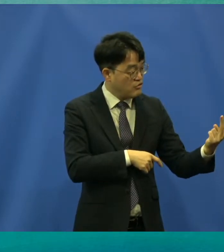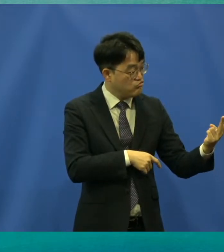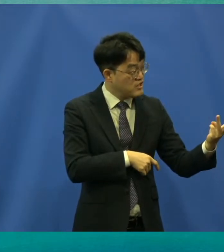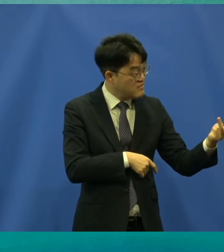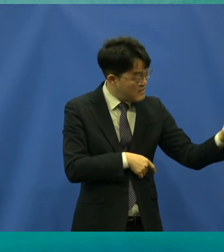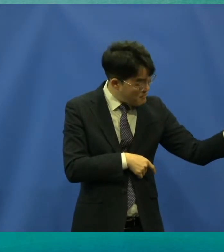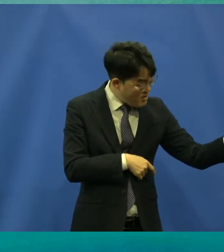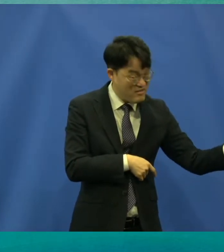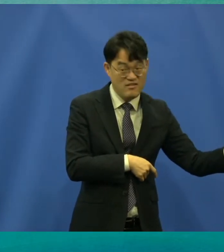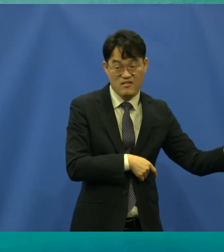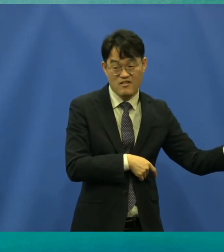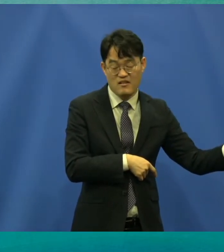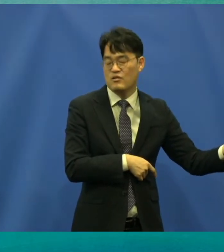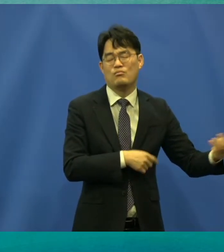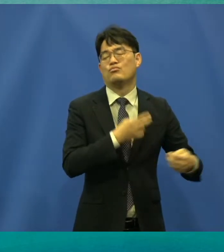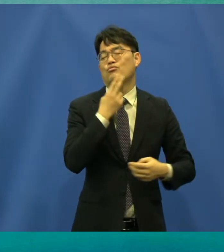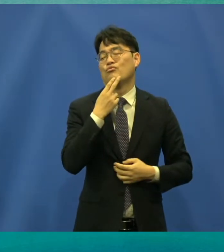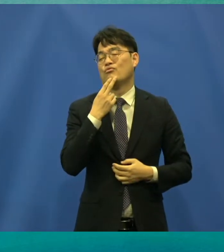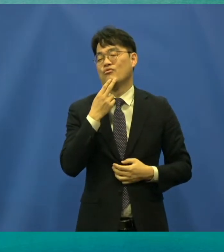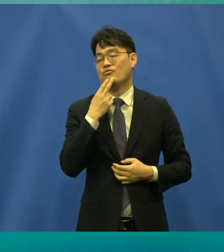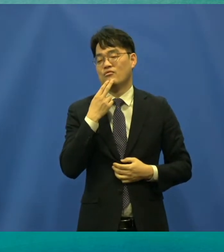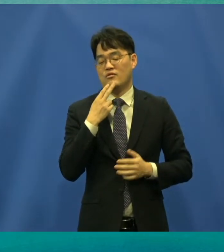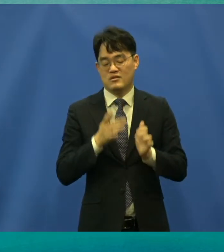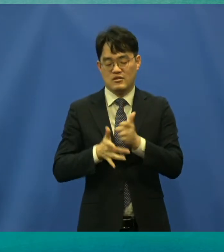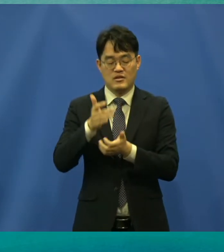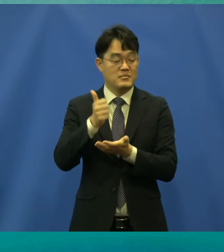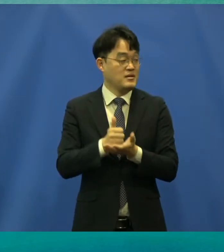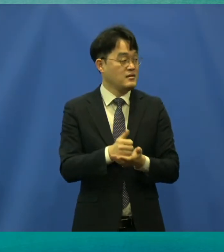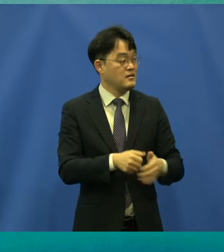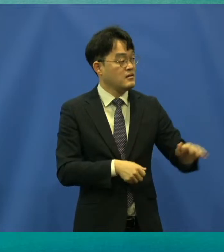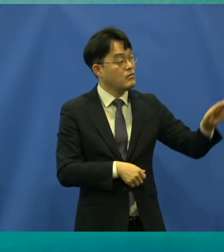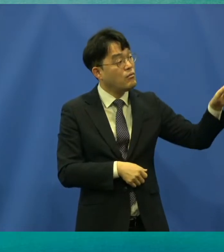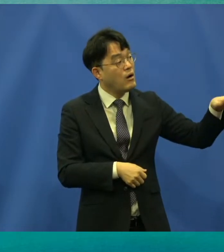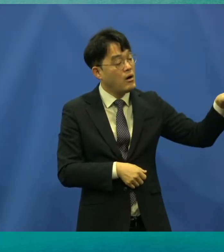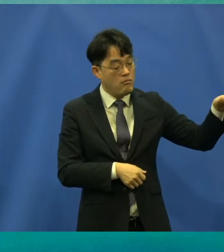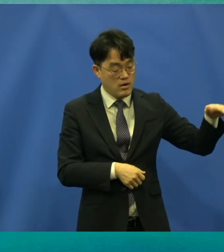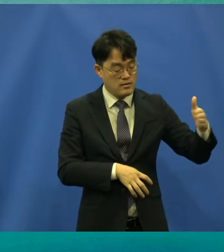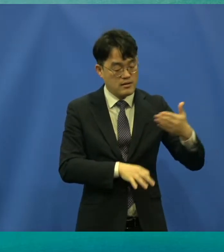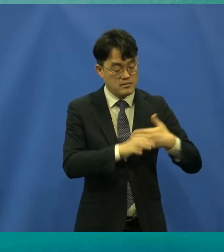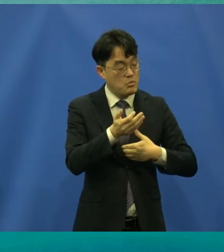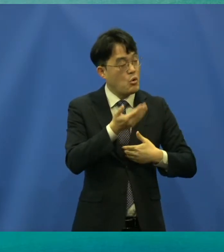아무 얘기가 없이 주님은 딱 부르죠. 와서 조반을 먹으라.